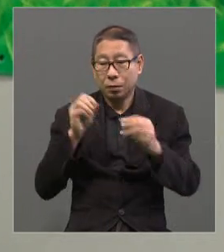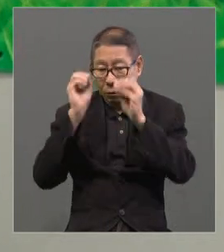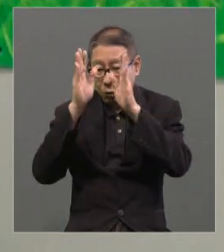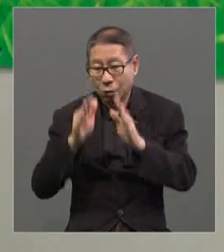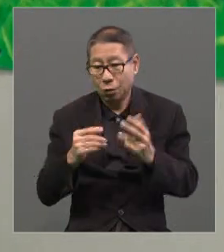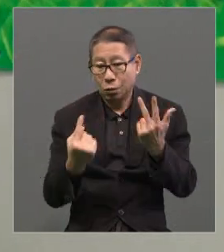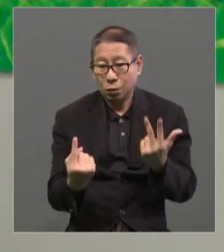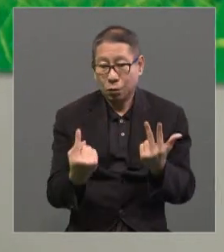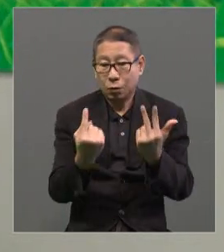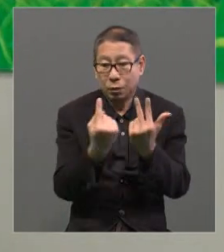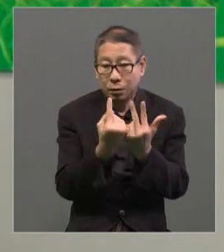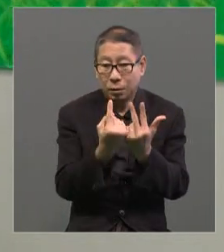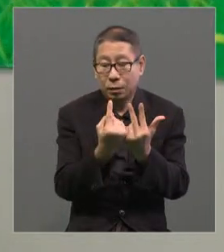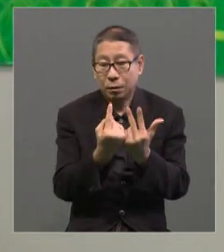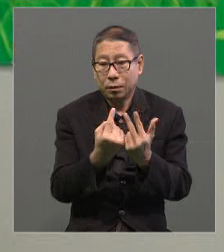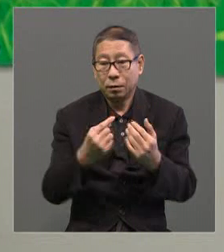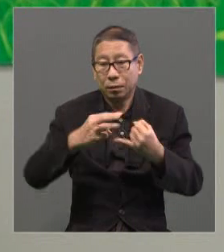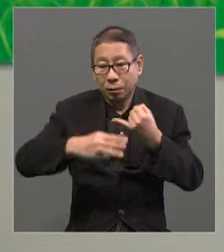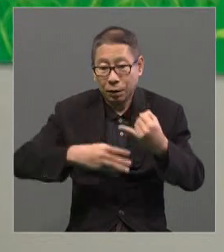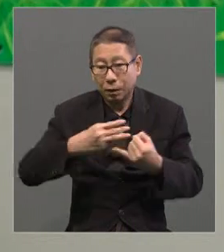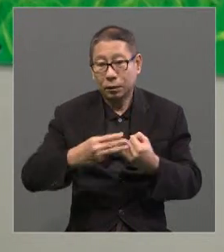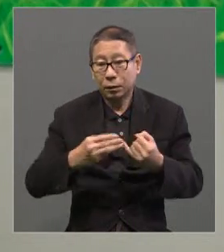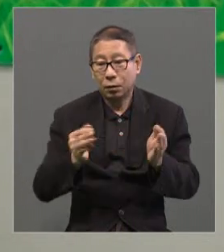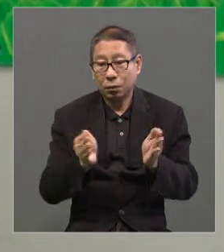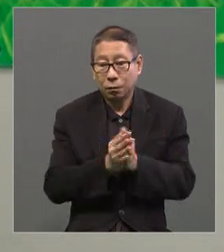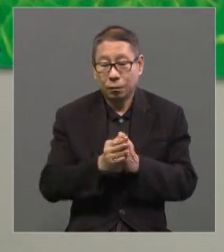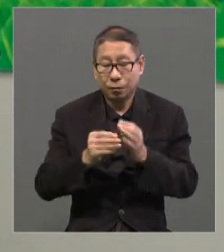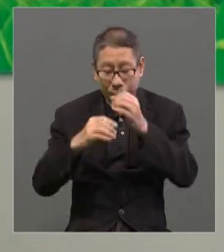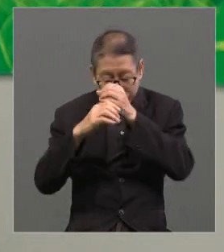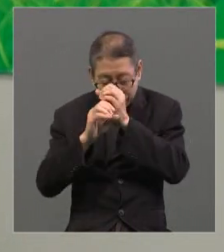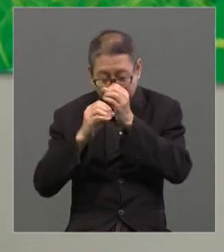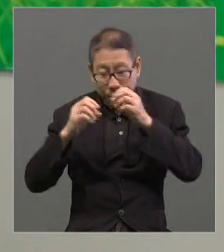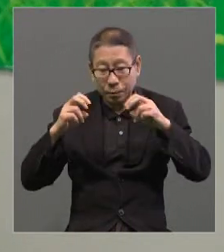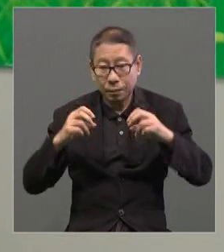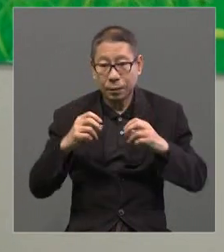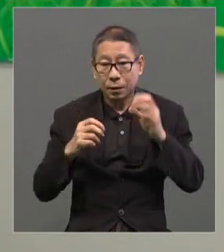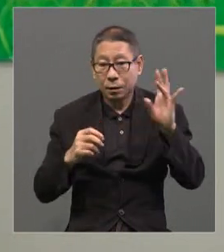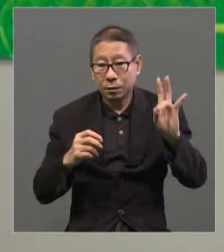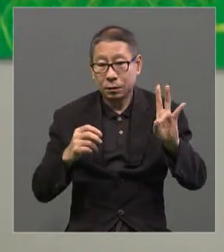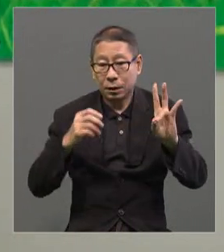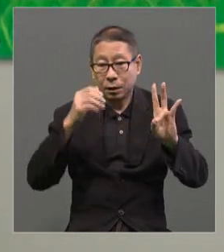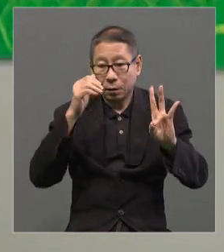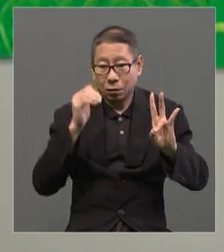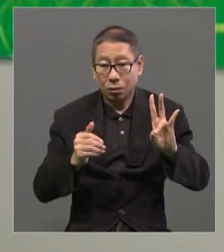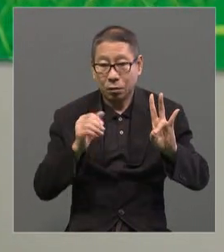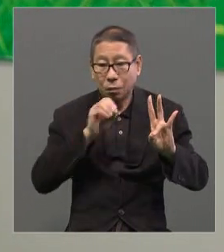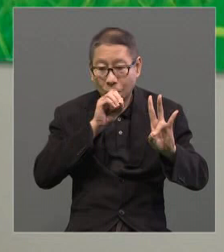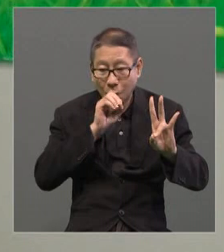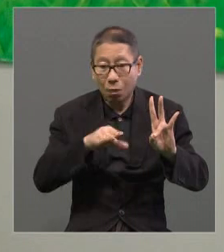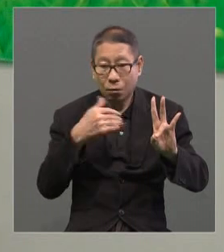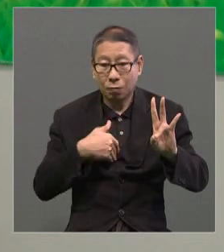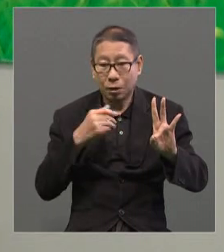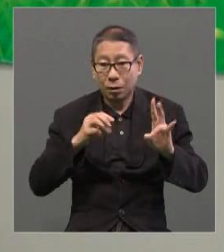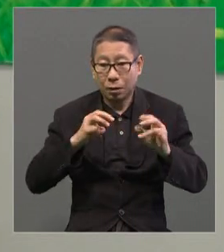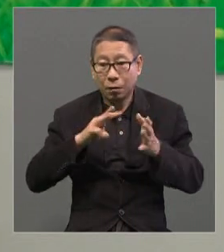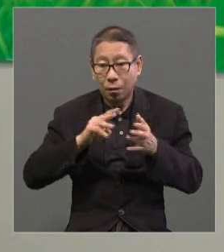ครู1คนซึ่งก็เป็นโนโรไวรัสรวมแล้วก็คือผลแลบ7รายที่ผมชี้ว่ามีโนโร